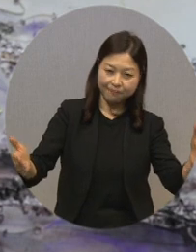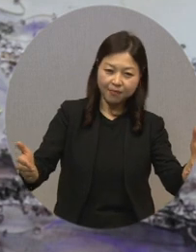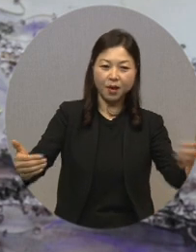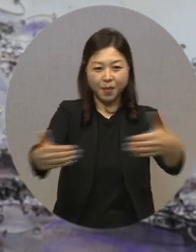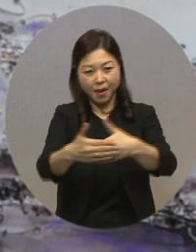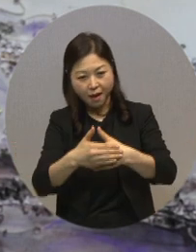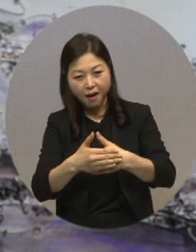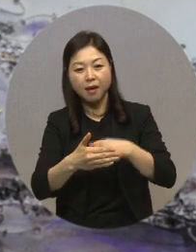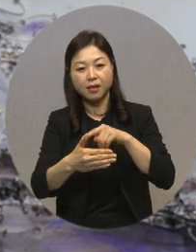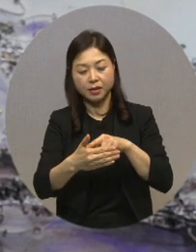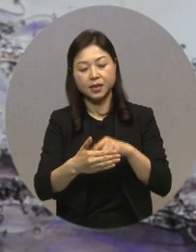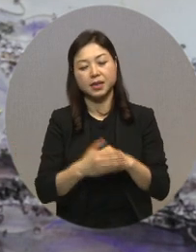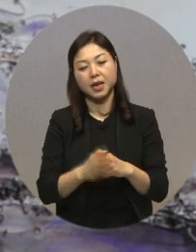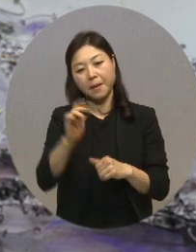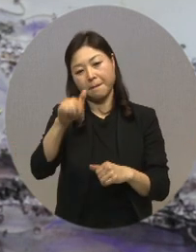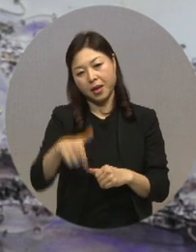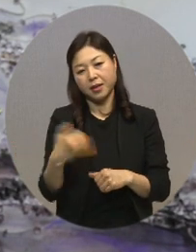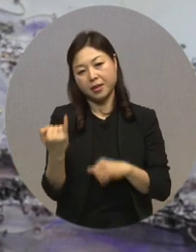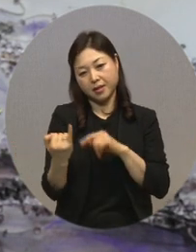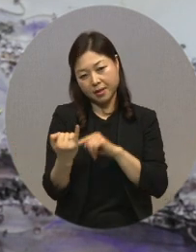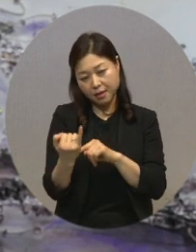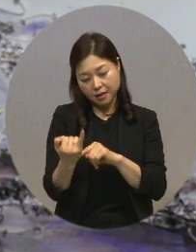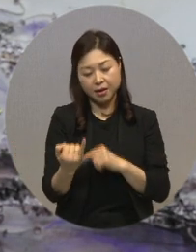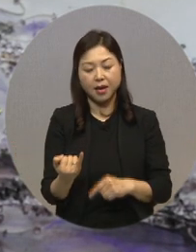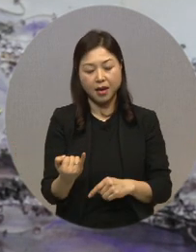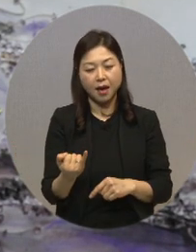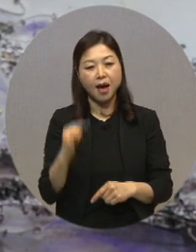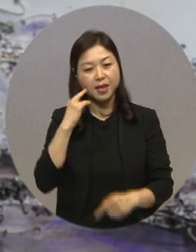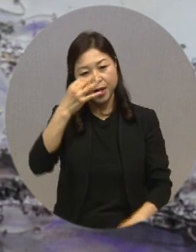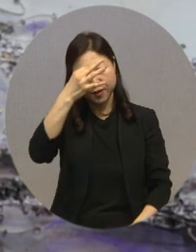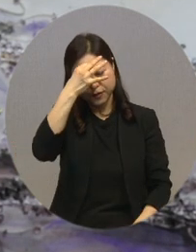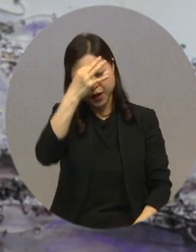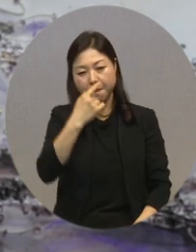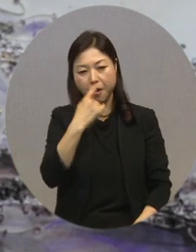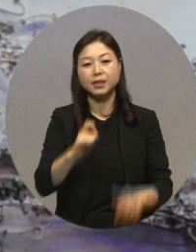맞이하는 것이 백수가 작가가 가진 예술가의 근사한